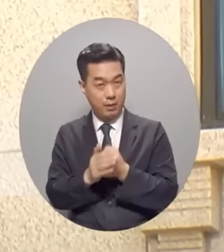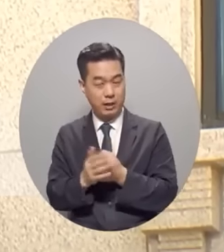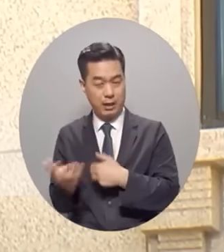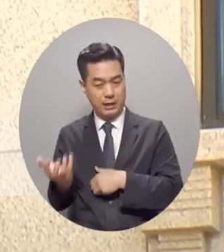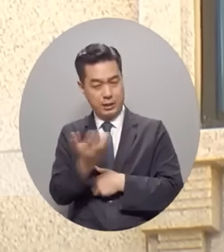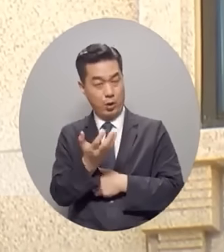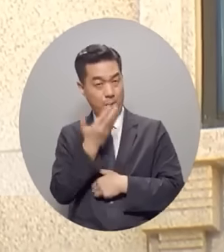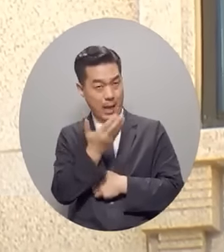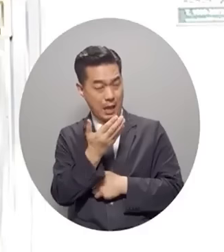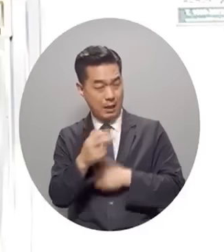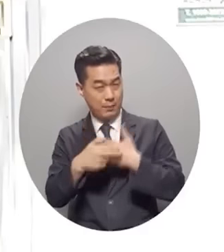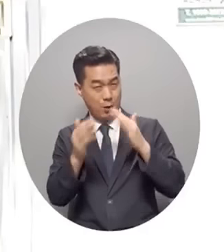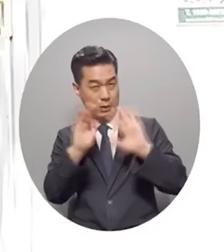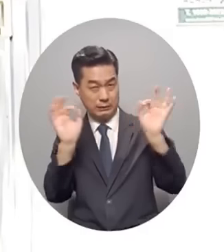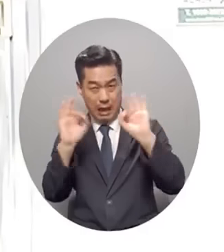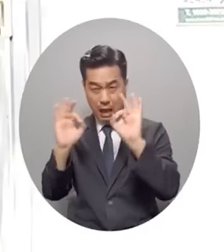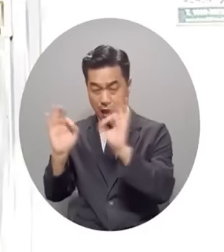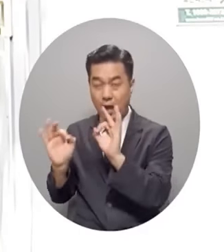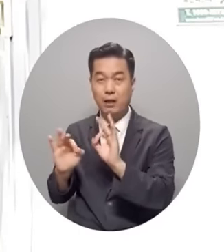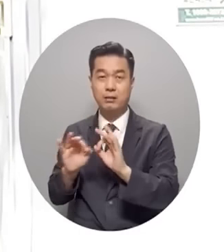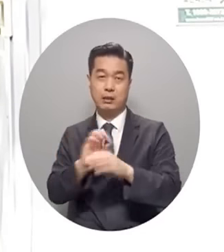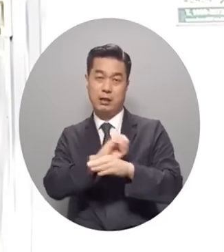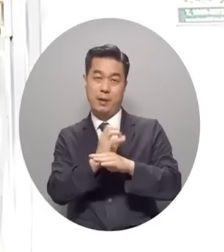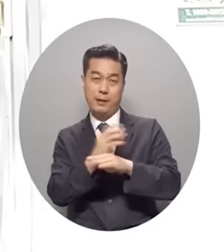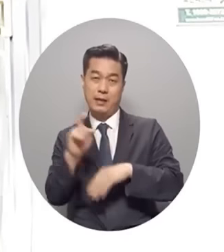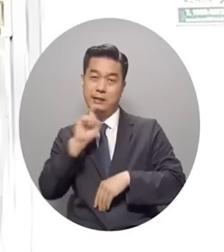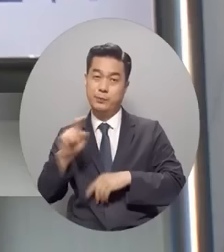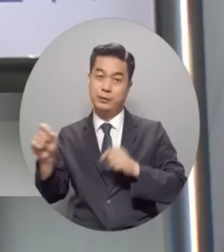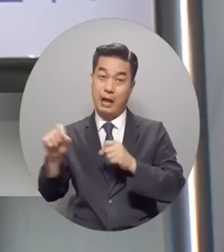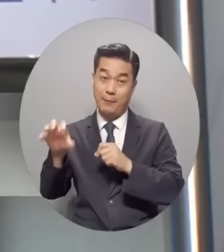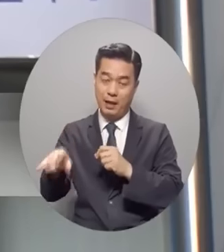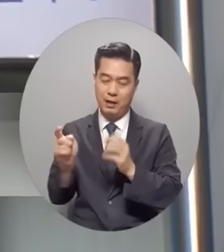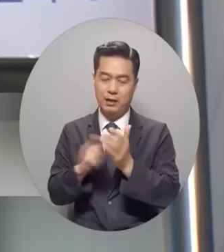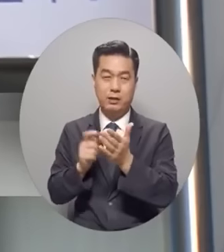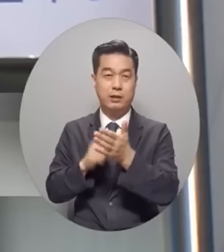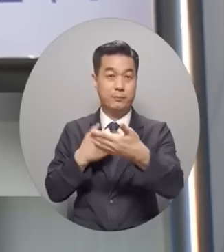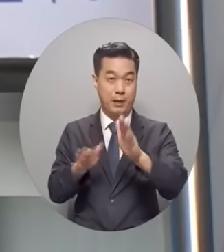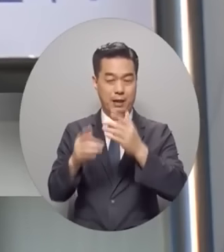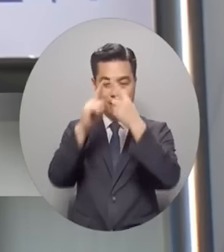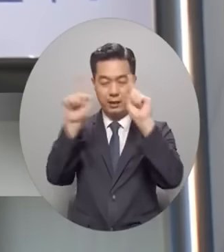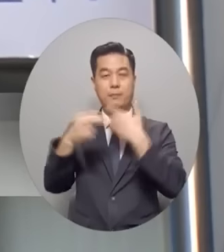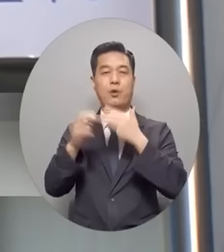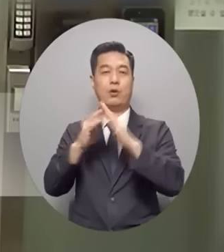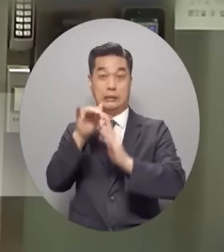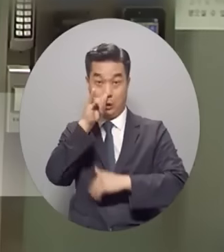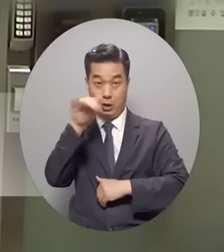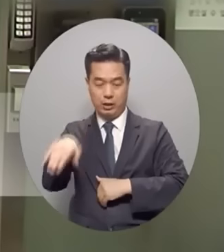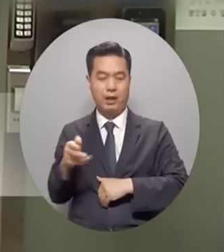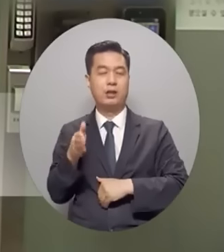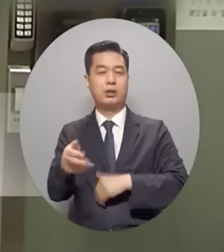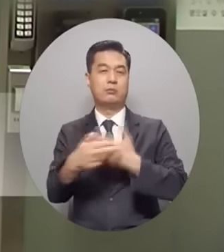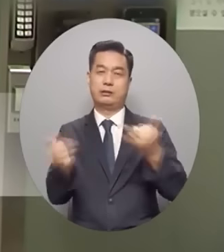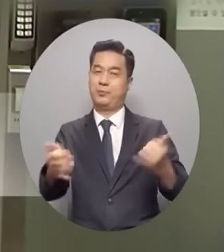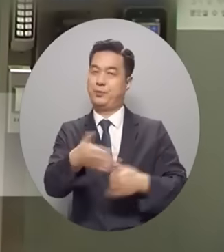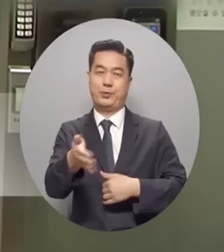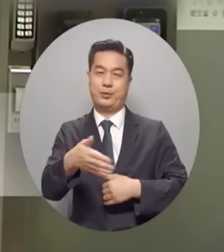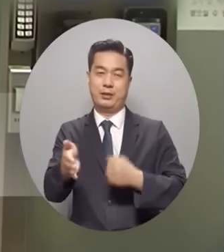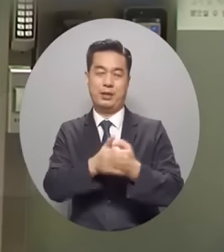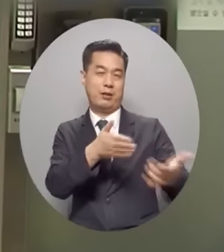병원을 수소문했습니다. 차로 10분 거리에 응급수술이 가능한 대학병원이 있었지만 전문의가 없다는 이유로